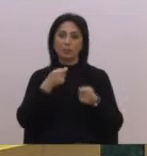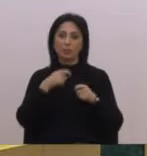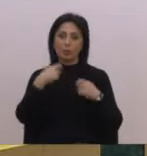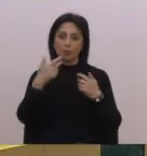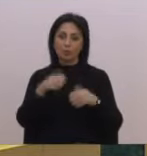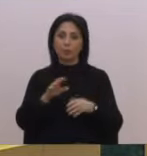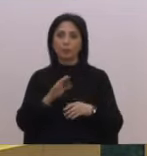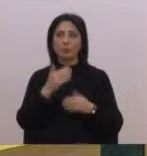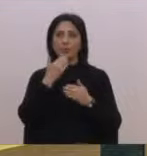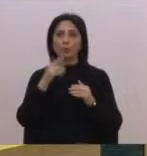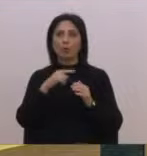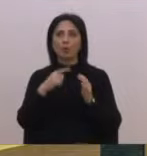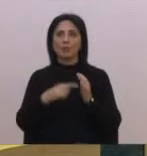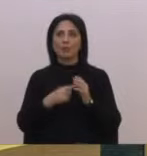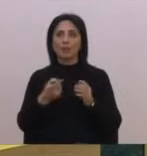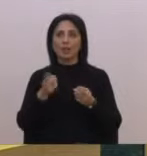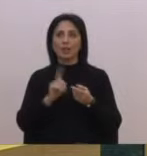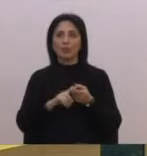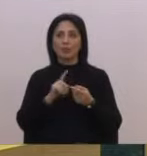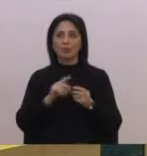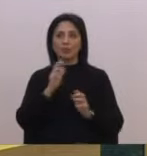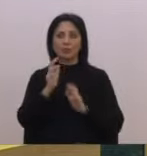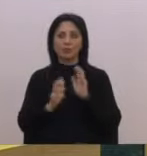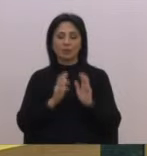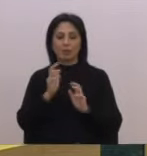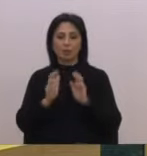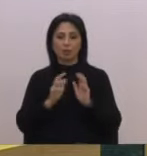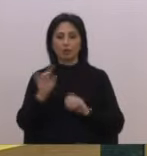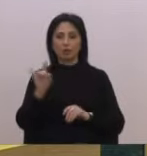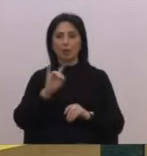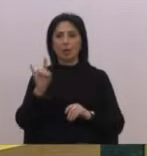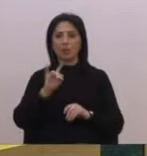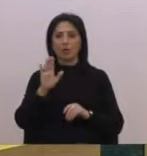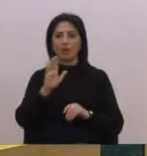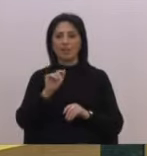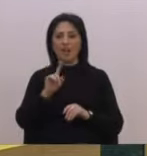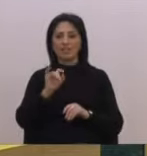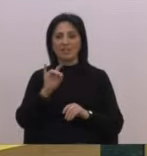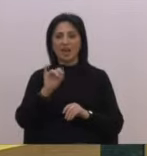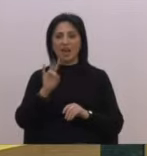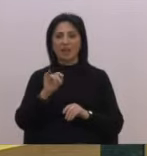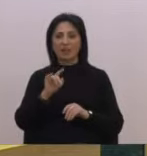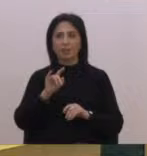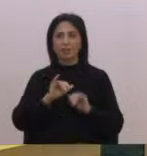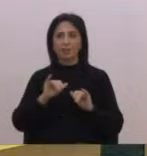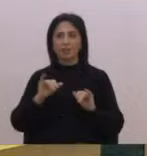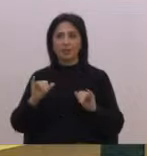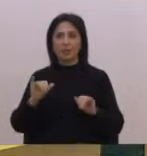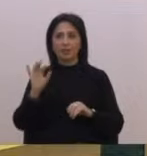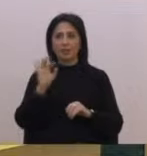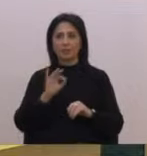და ბოლო კითხვა ეს ეხებოდა საერთაშორისო აეროპორტი ვაზიანის